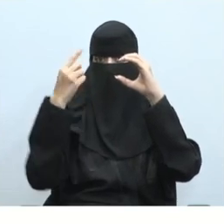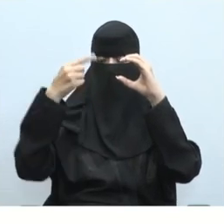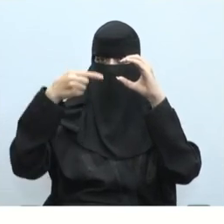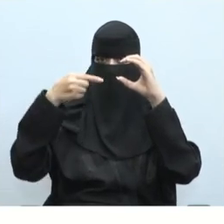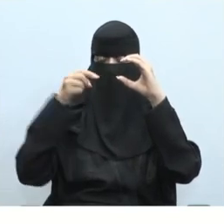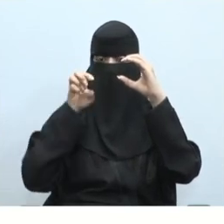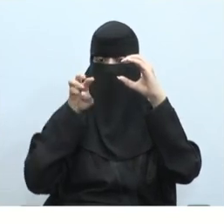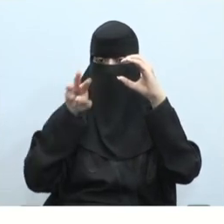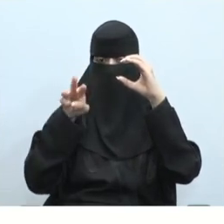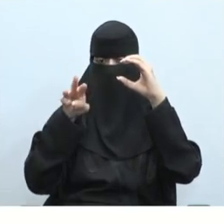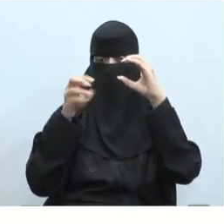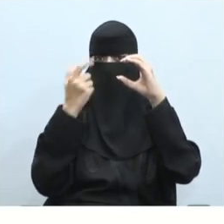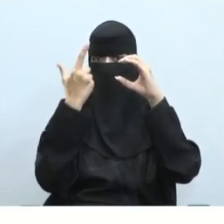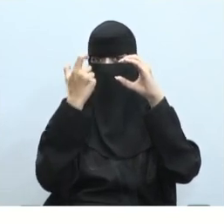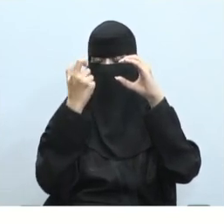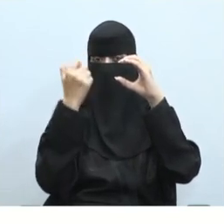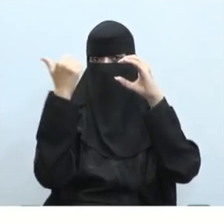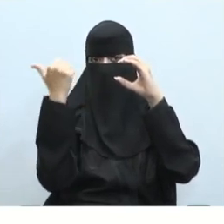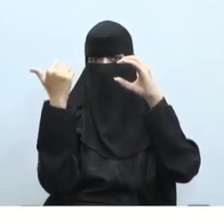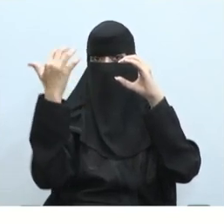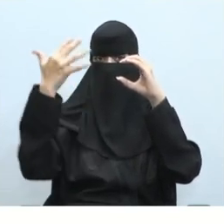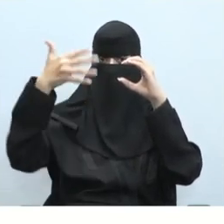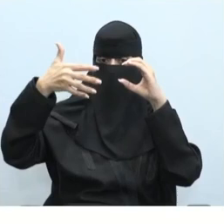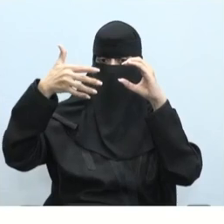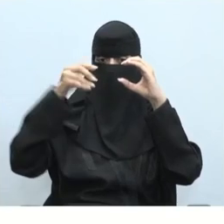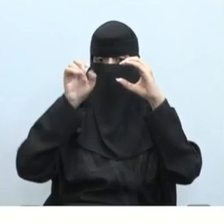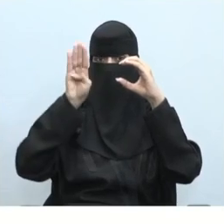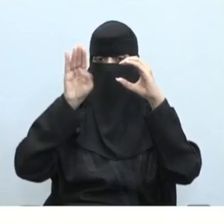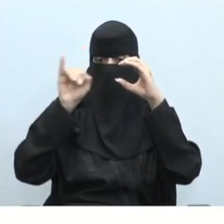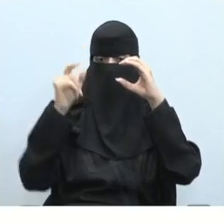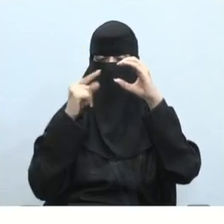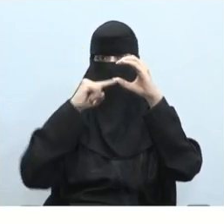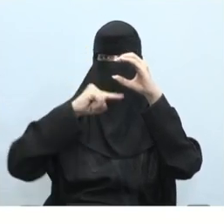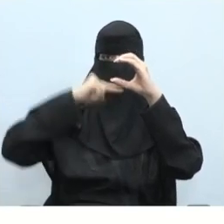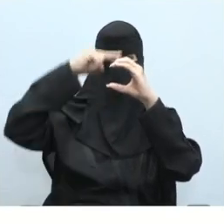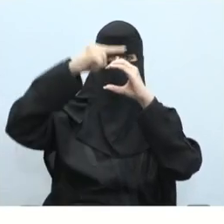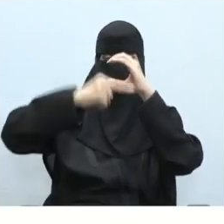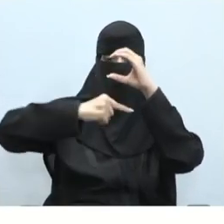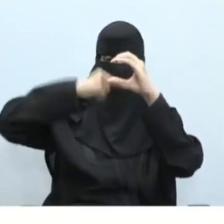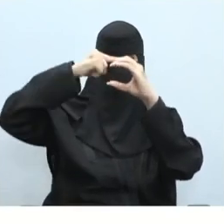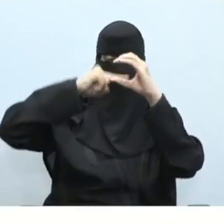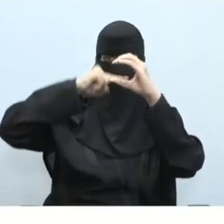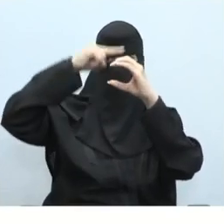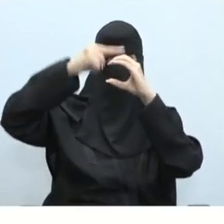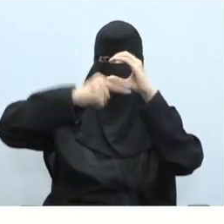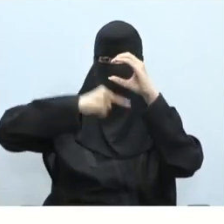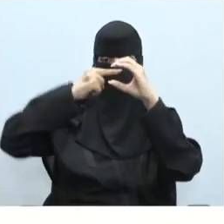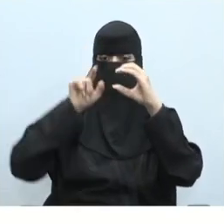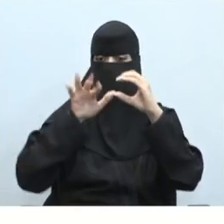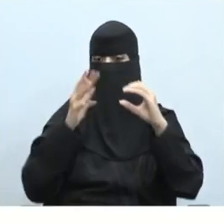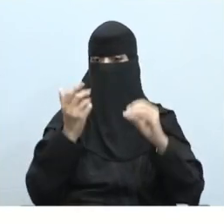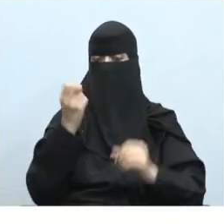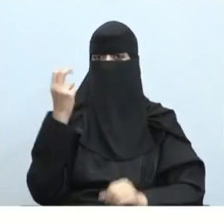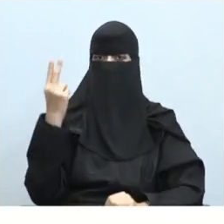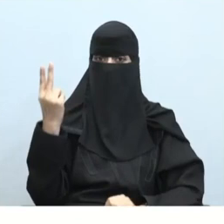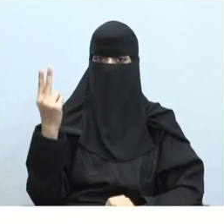12,756 كيلو اما القطر القطبي ابنائي وبناء الطلاب كم يبلغ يبلغ ابنائي